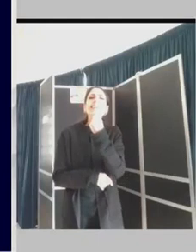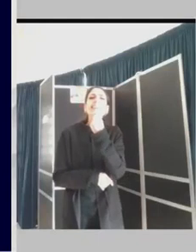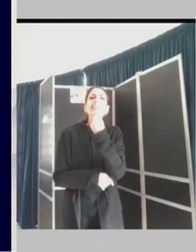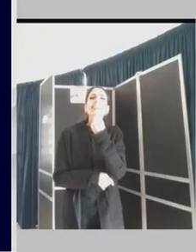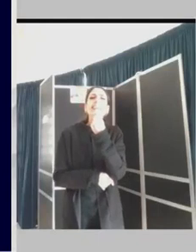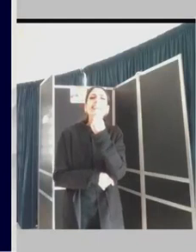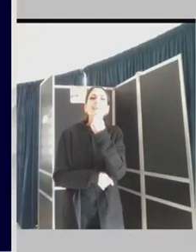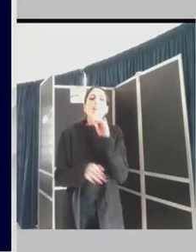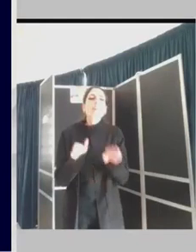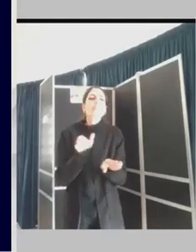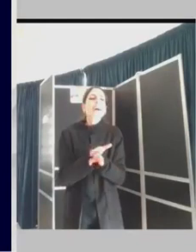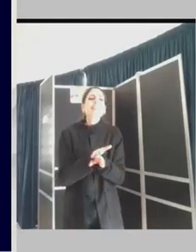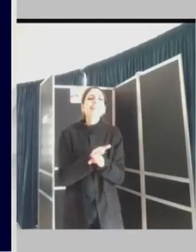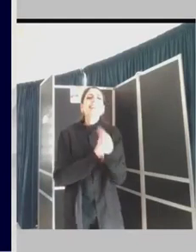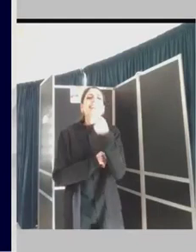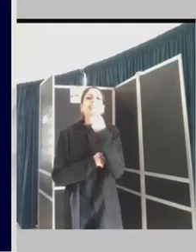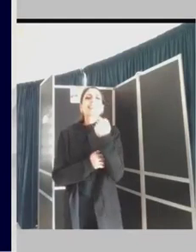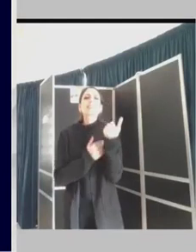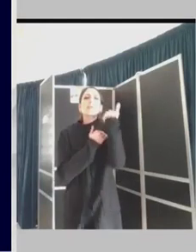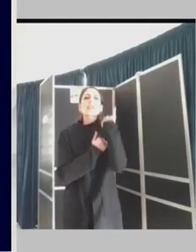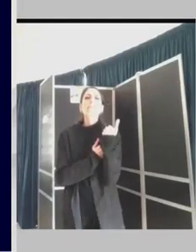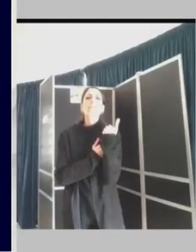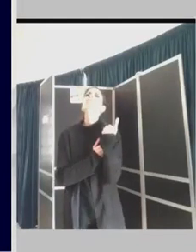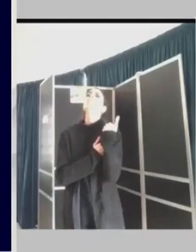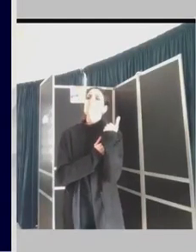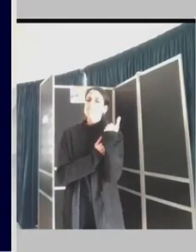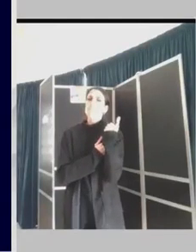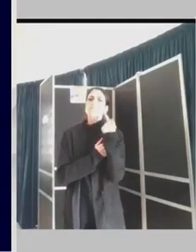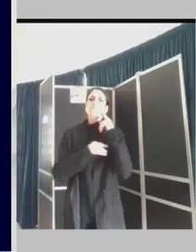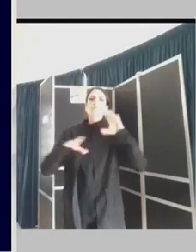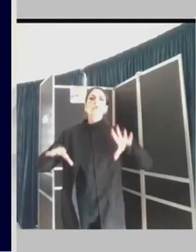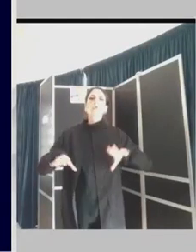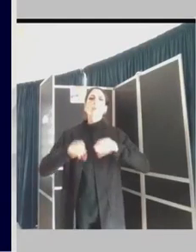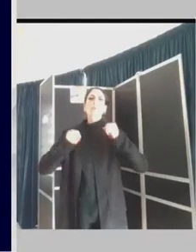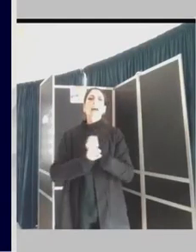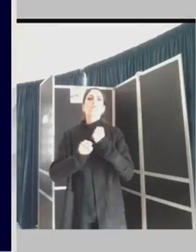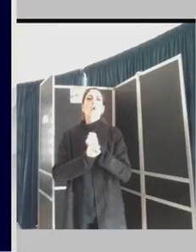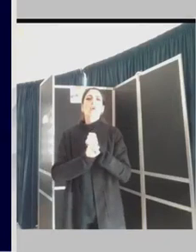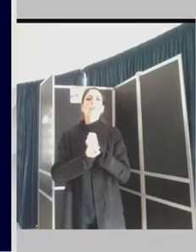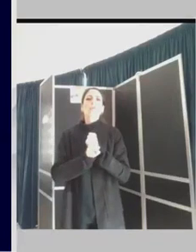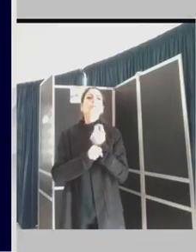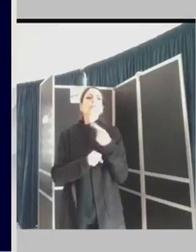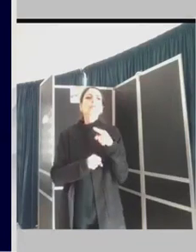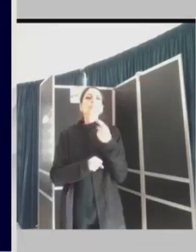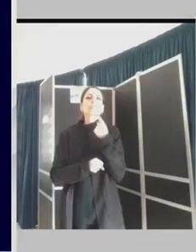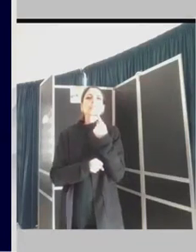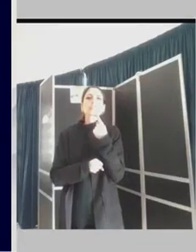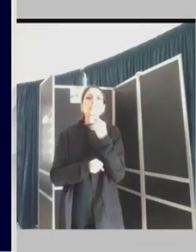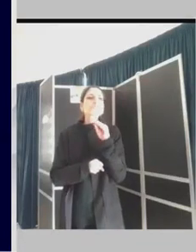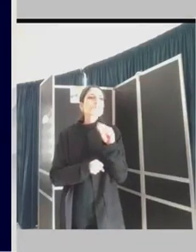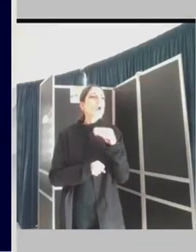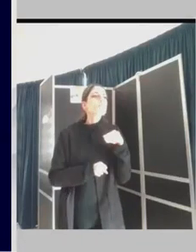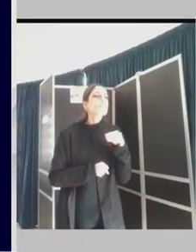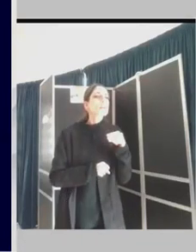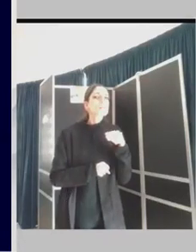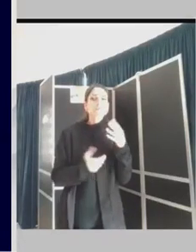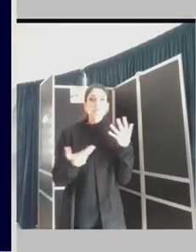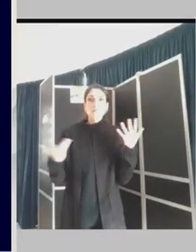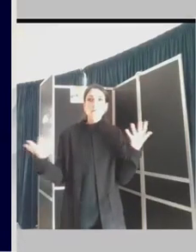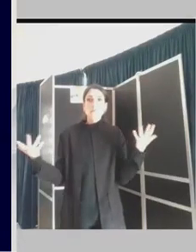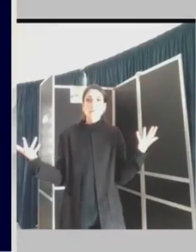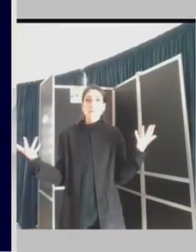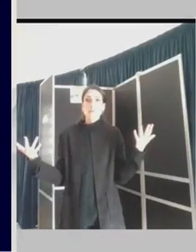si prende questa responsabilità e comincia il lavoro, non si sa dove sia. Allora, dico subito che mi è molto piaciuta